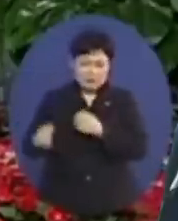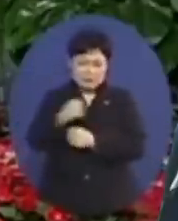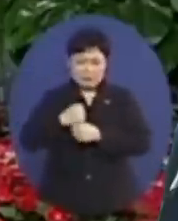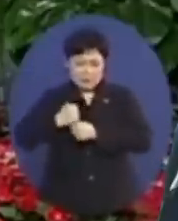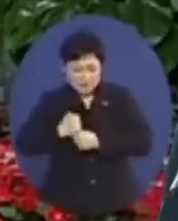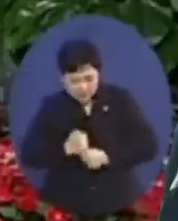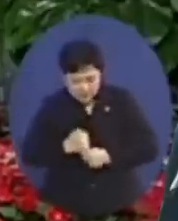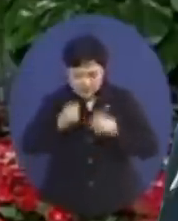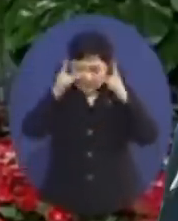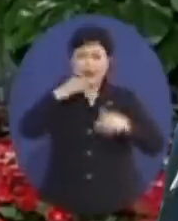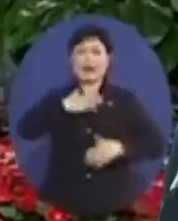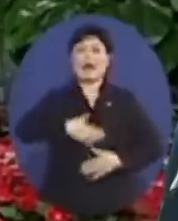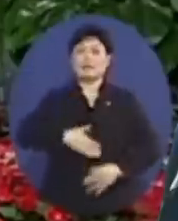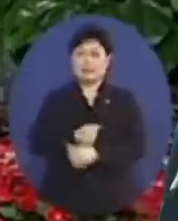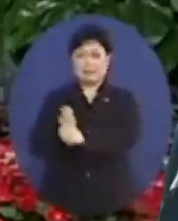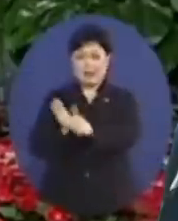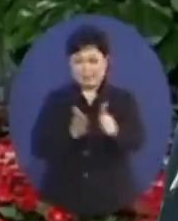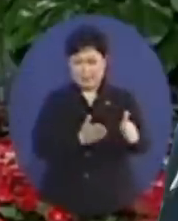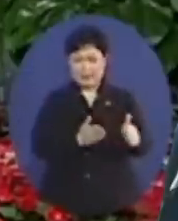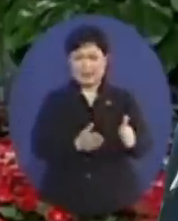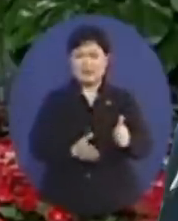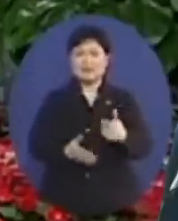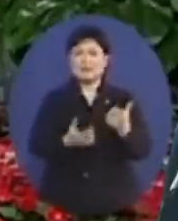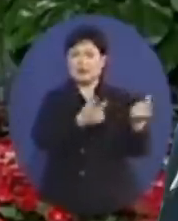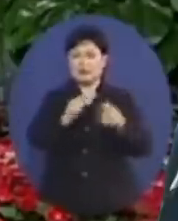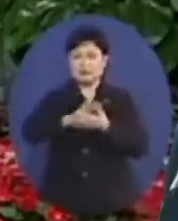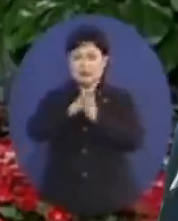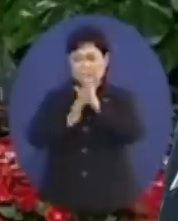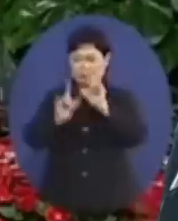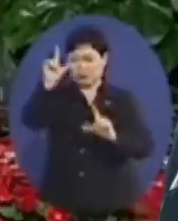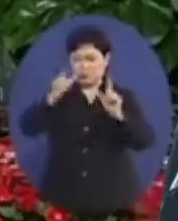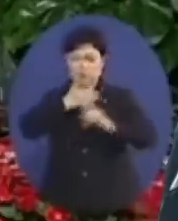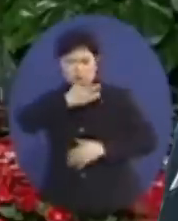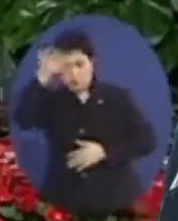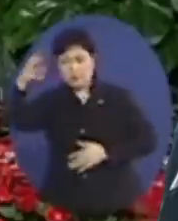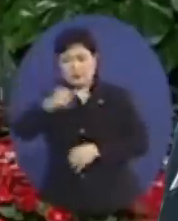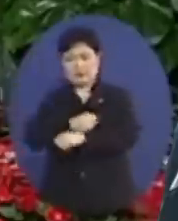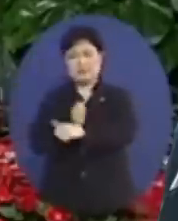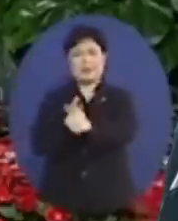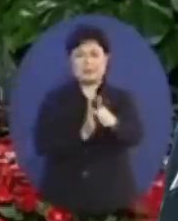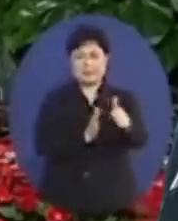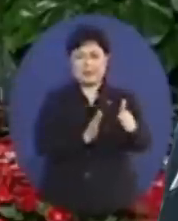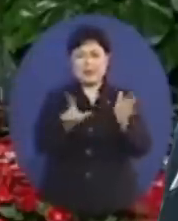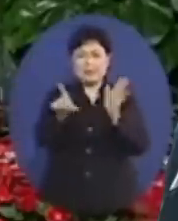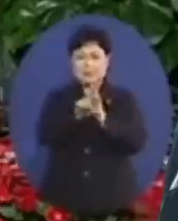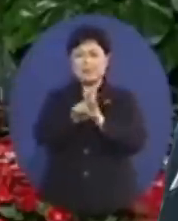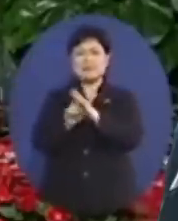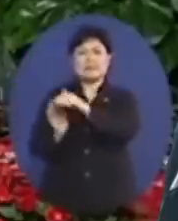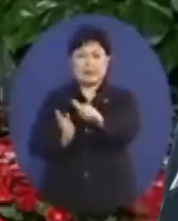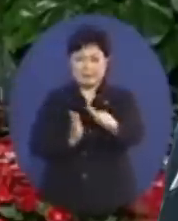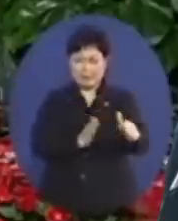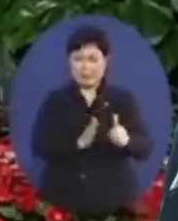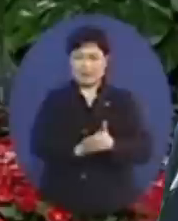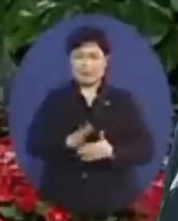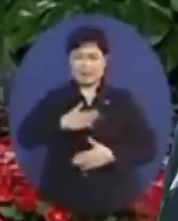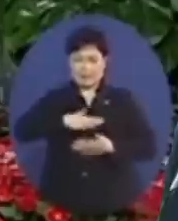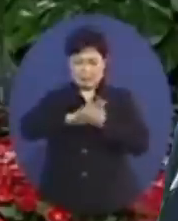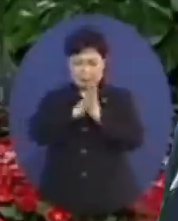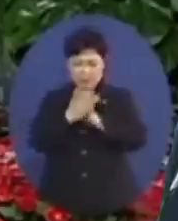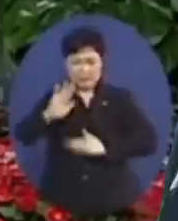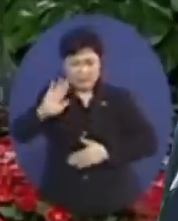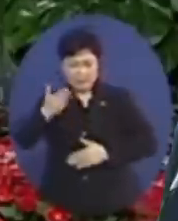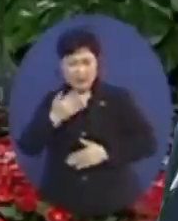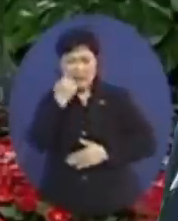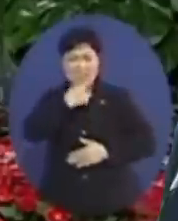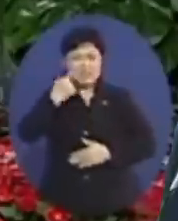알아야 되고 그런 변화된 내 모습을 꿈꾸어야 되고 믿어야 되고 나는 변화됐다고 입으로 시인해야